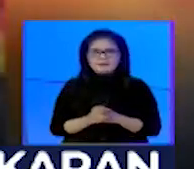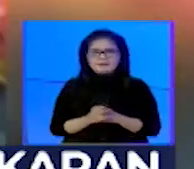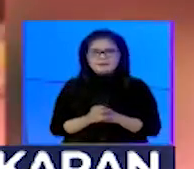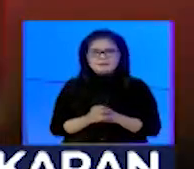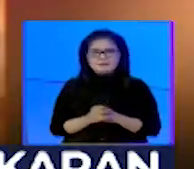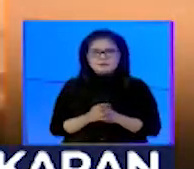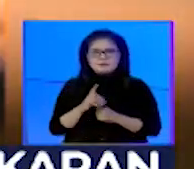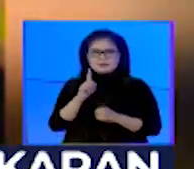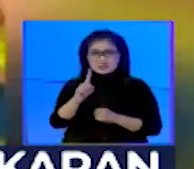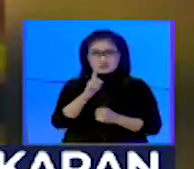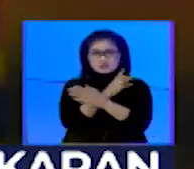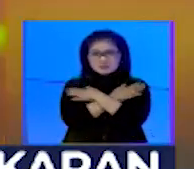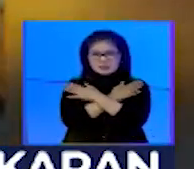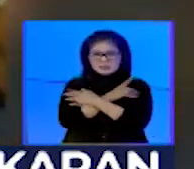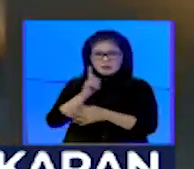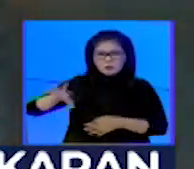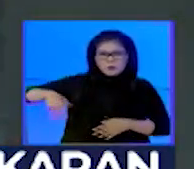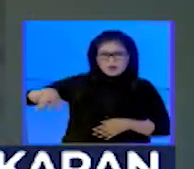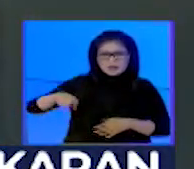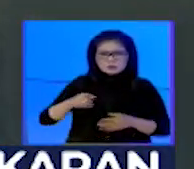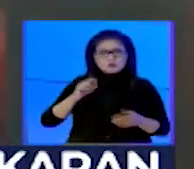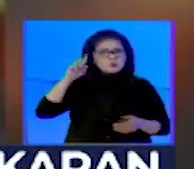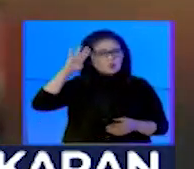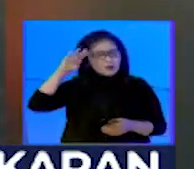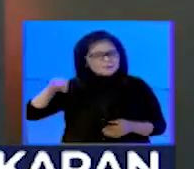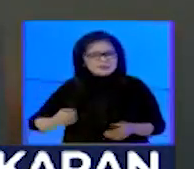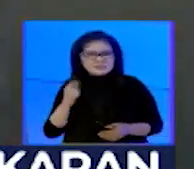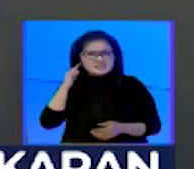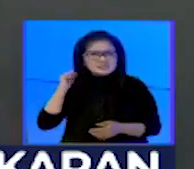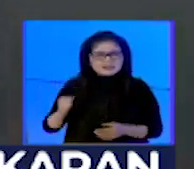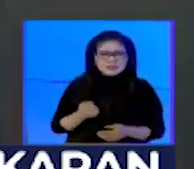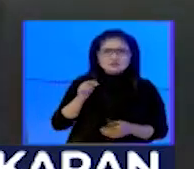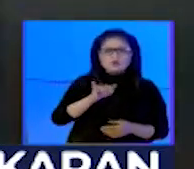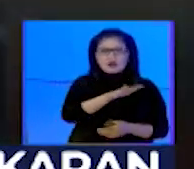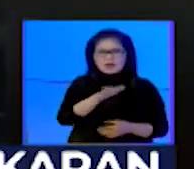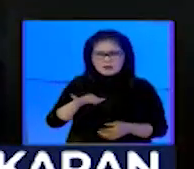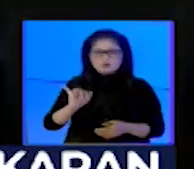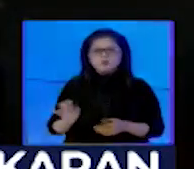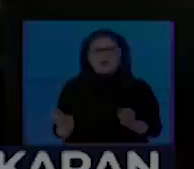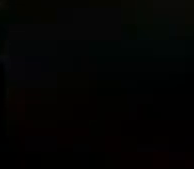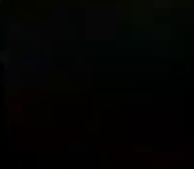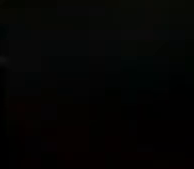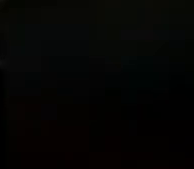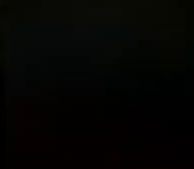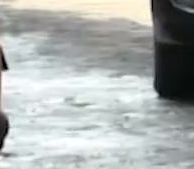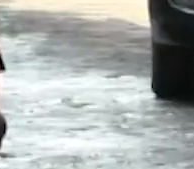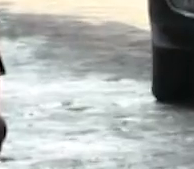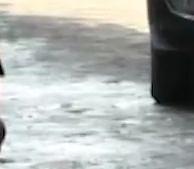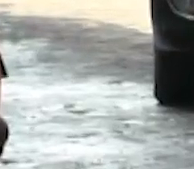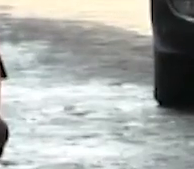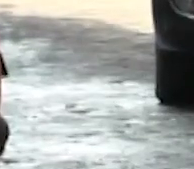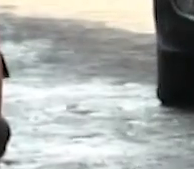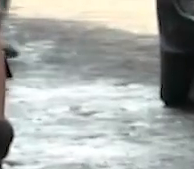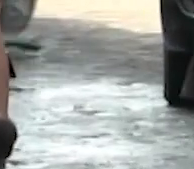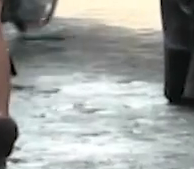dan satu anak ditemukan tewas terbakar saat kebakaran keluarga pemilik rumah Tengah tertidur sehingga tidak bisa menyelamatkan